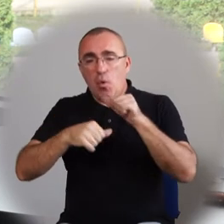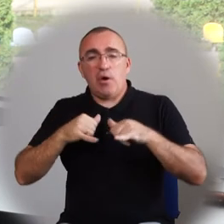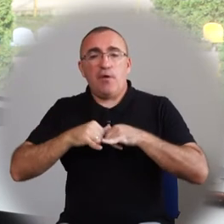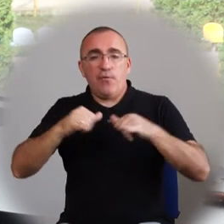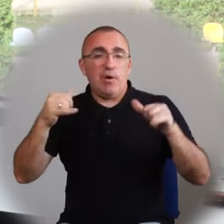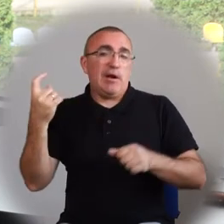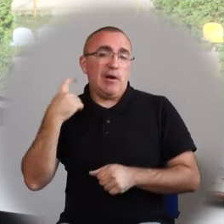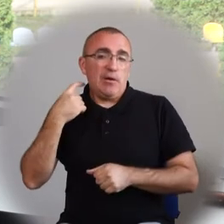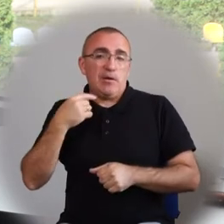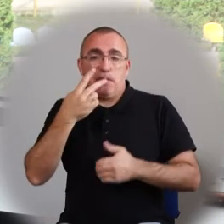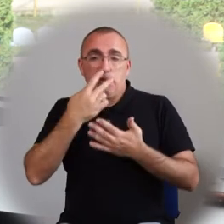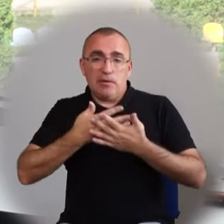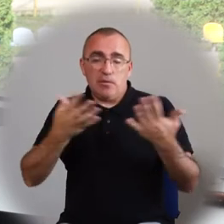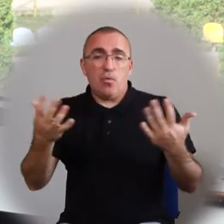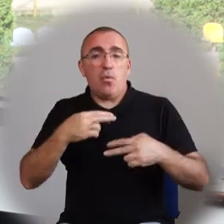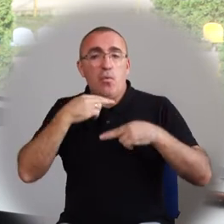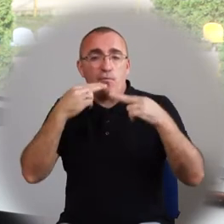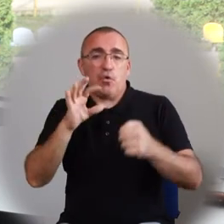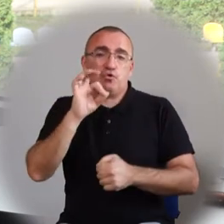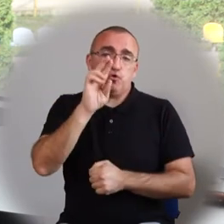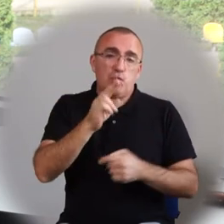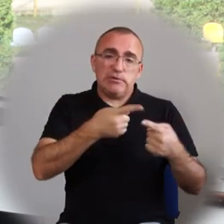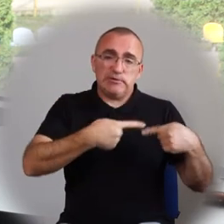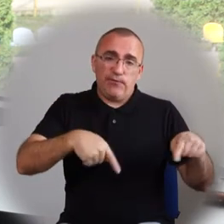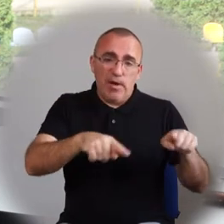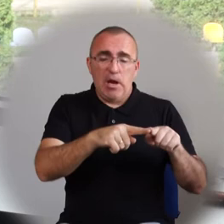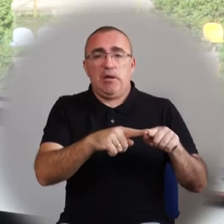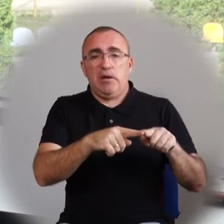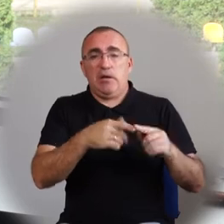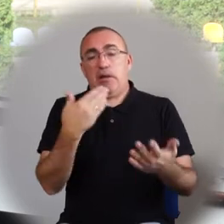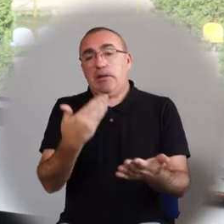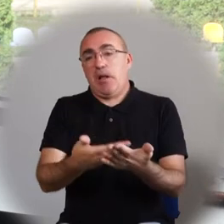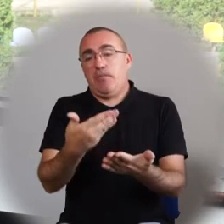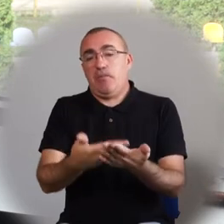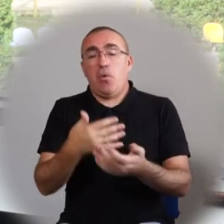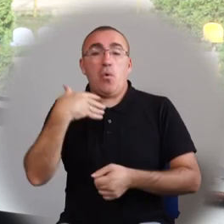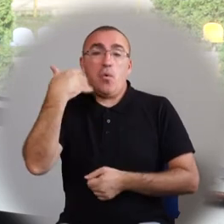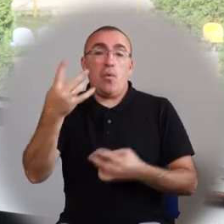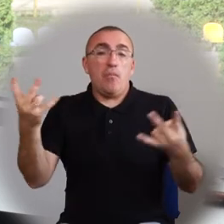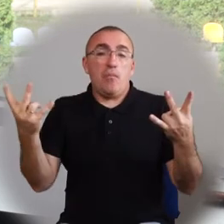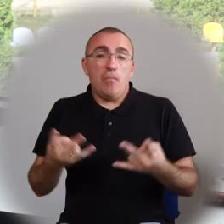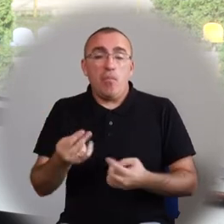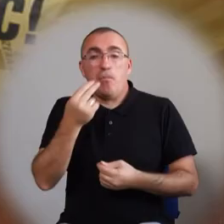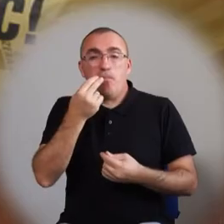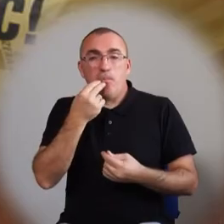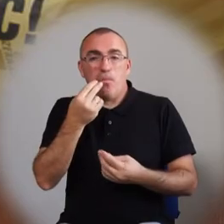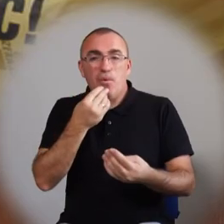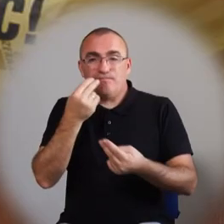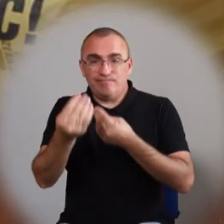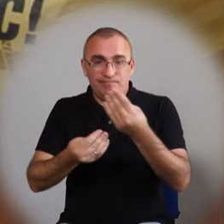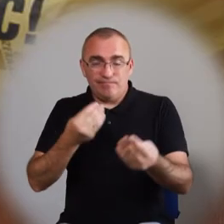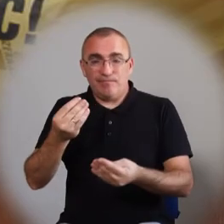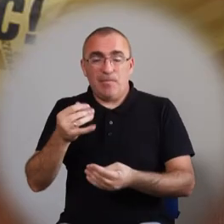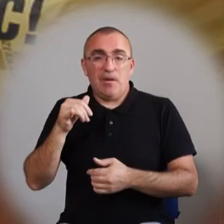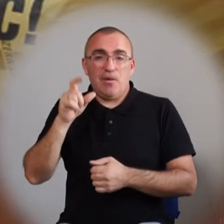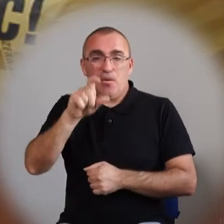років розвитку Кіровоградщини. Це демонструє увага до соціальної сфери. Наприклад, коли потребували